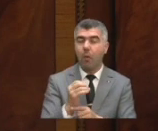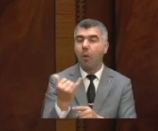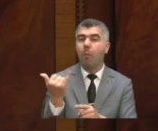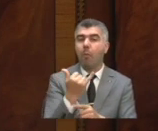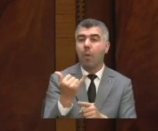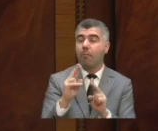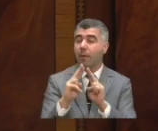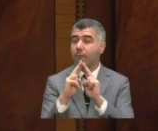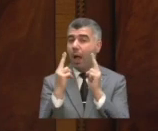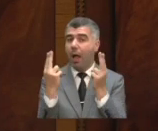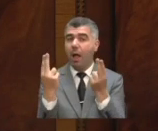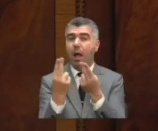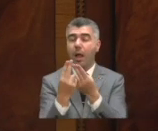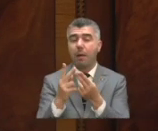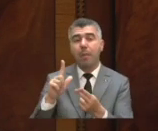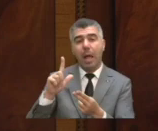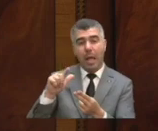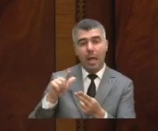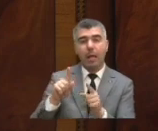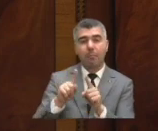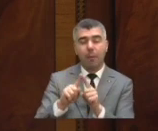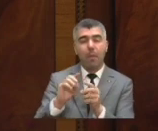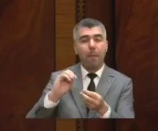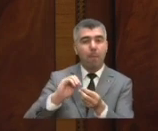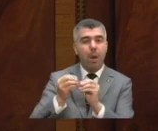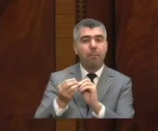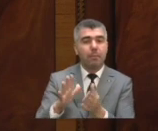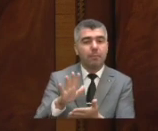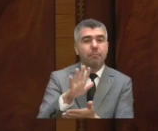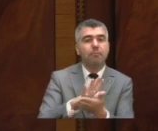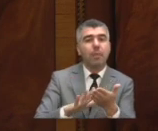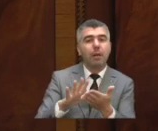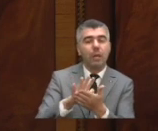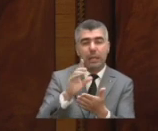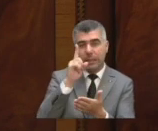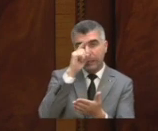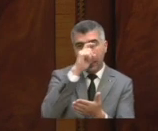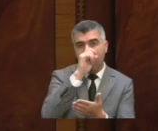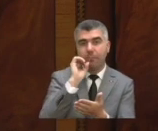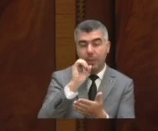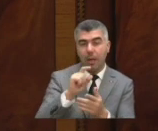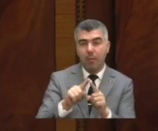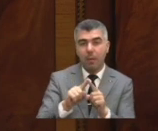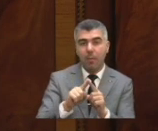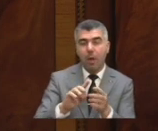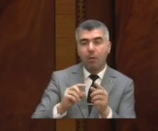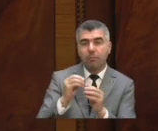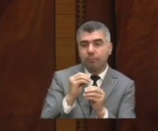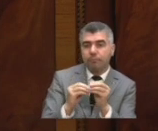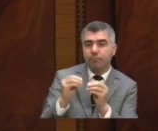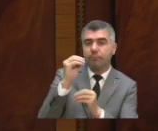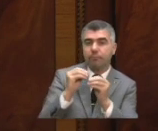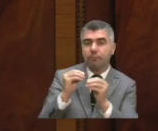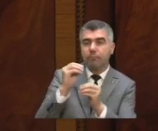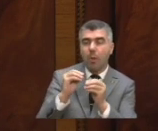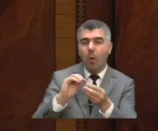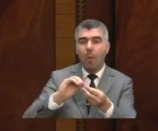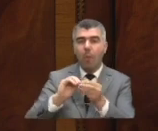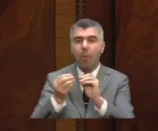صعب يطبعه اللا يقين في ظل استمرار الضغوط التضخميه والتوترات